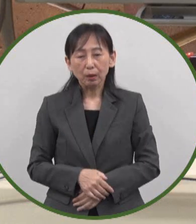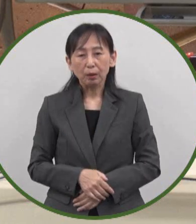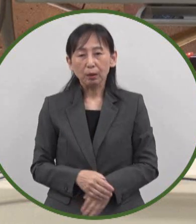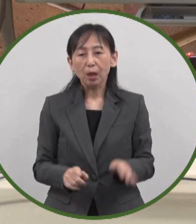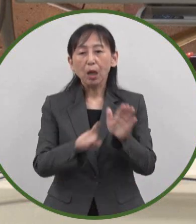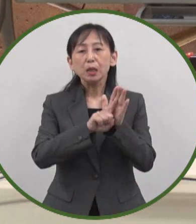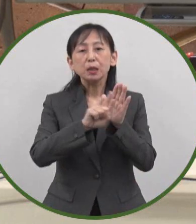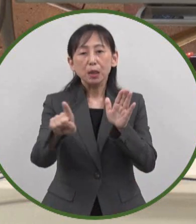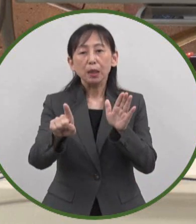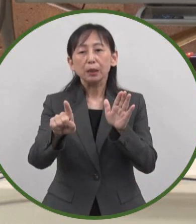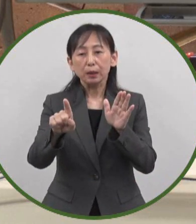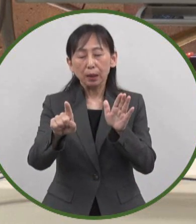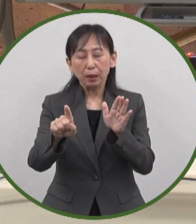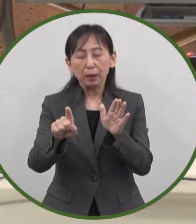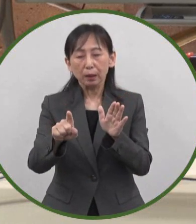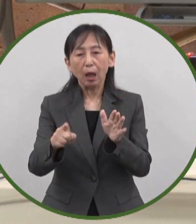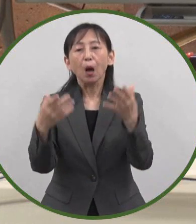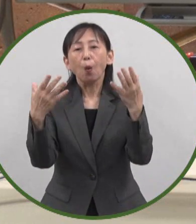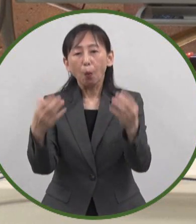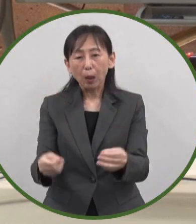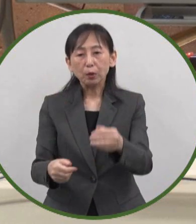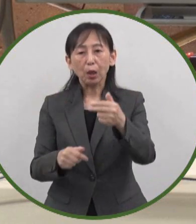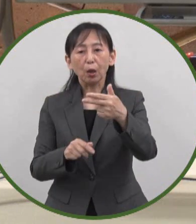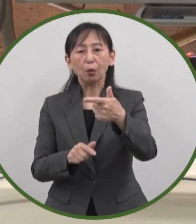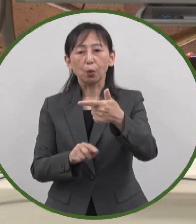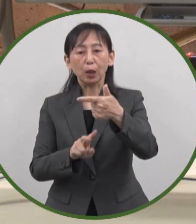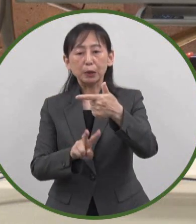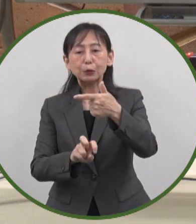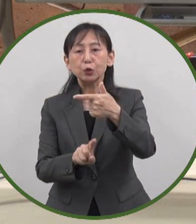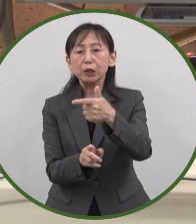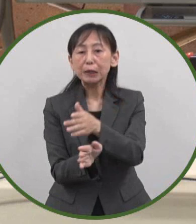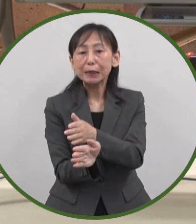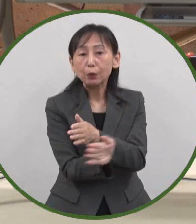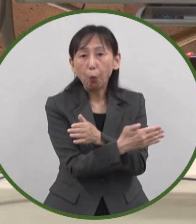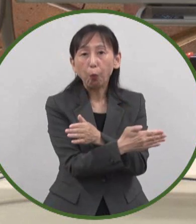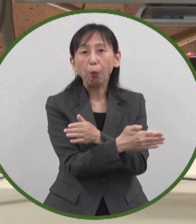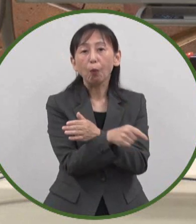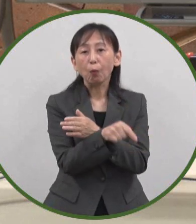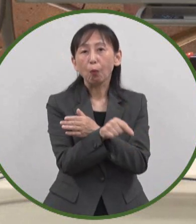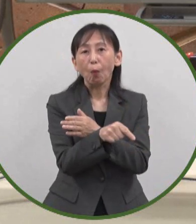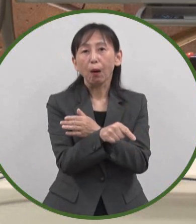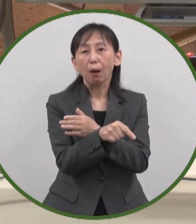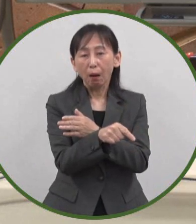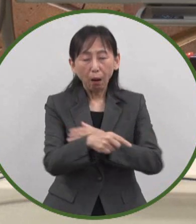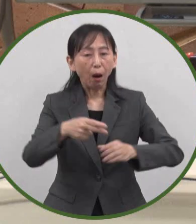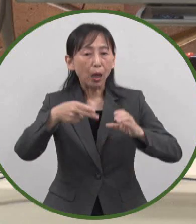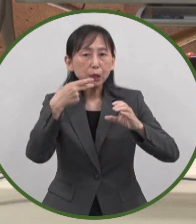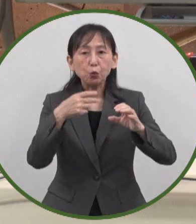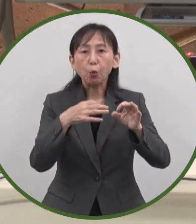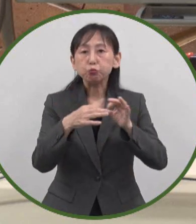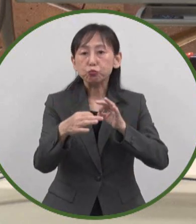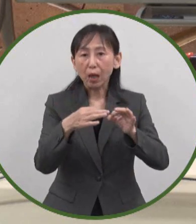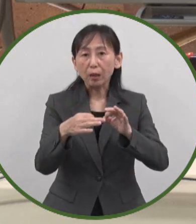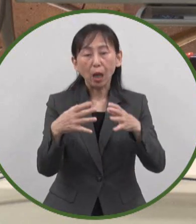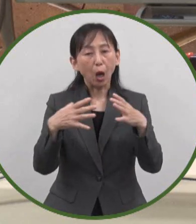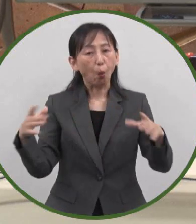が終わった後の、まあ、6月22日以降、その期間もですね、まああのまあ、飲食店や大型施設への、まあ、時